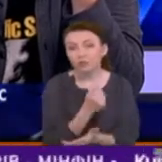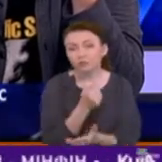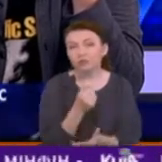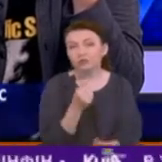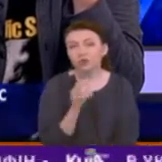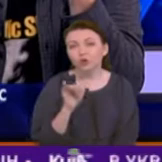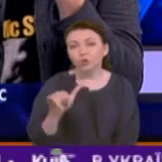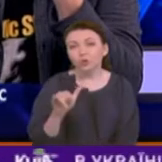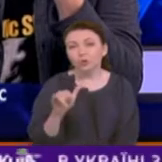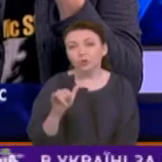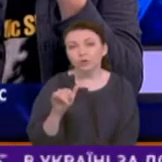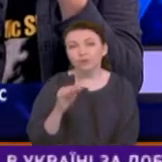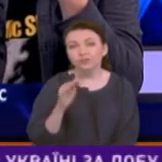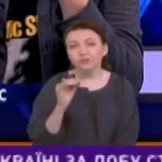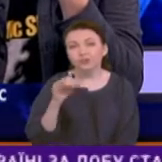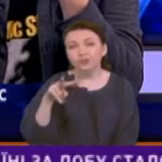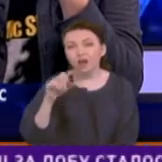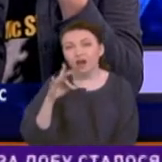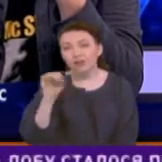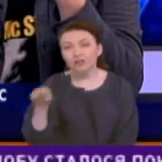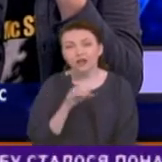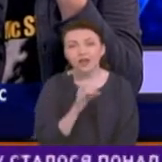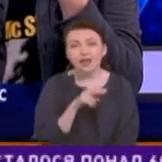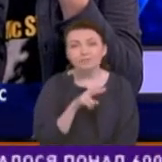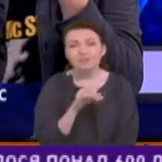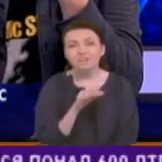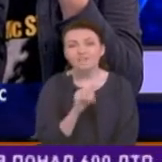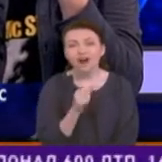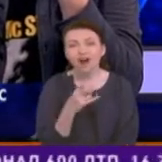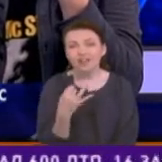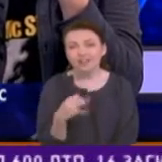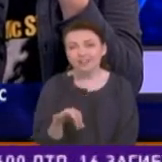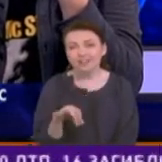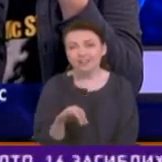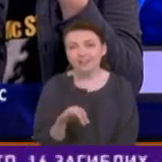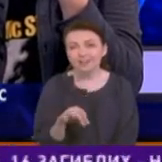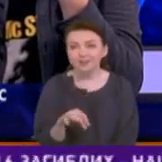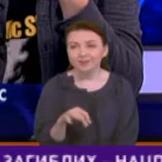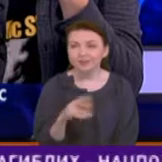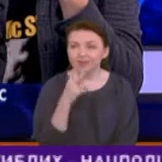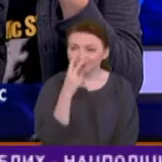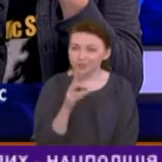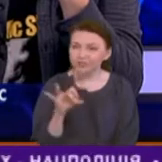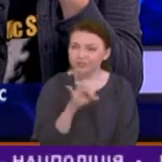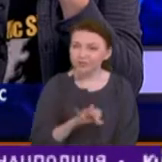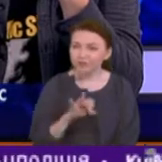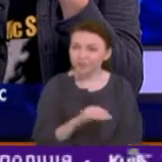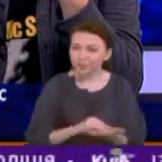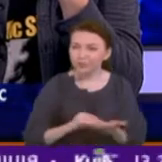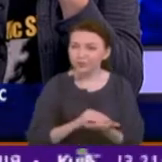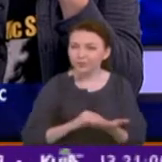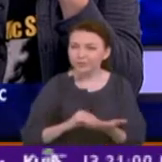і в цьому. Філарет Епіфаній. Так, да, що бачите, історія повторюється. Філарет, пан